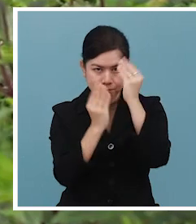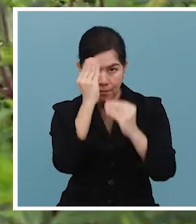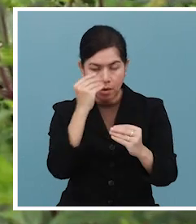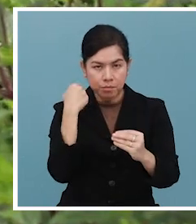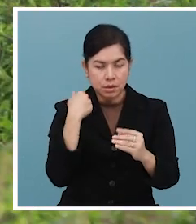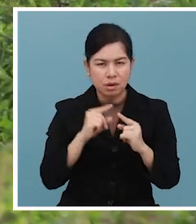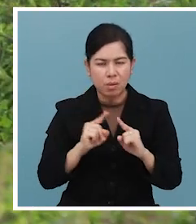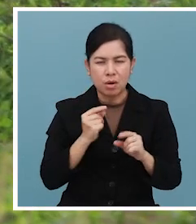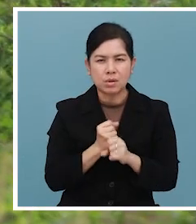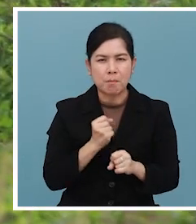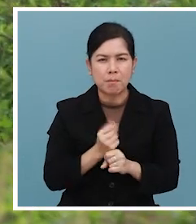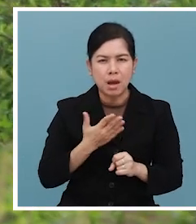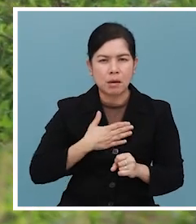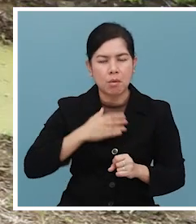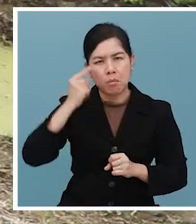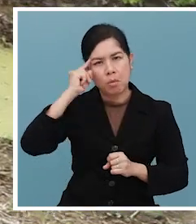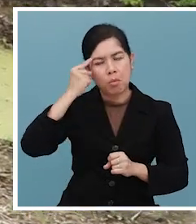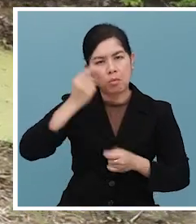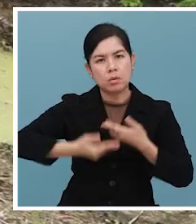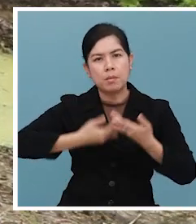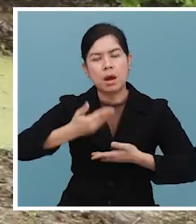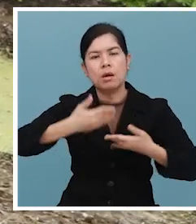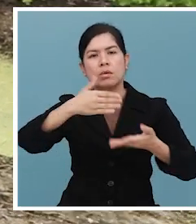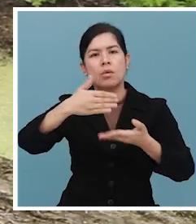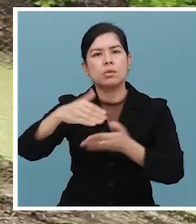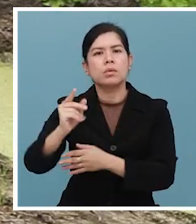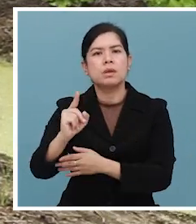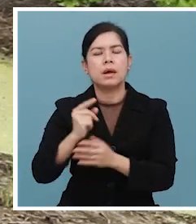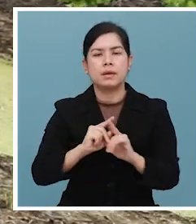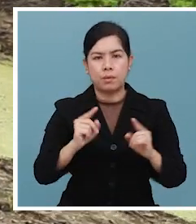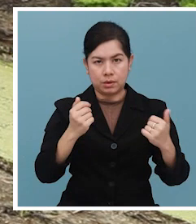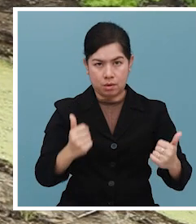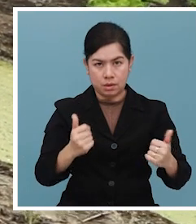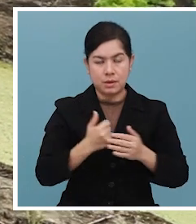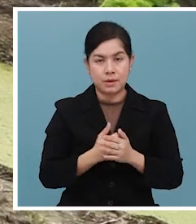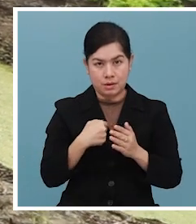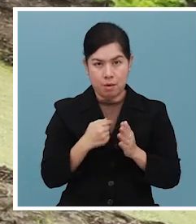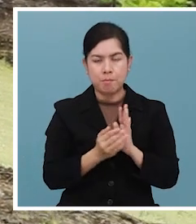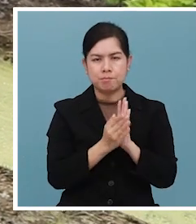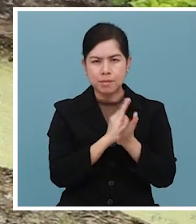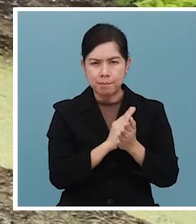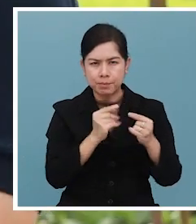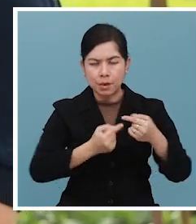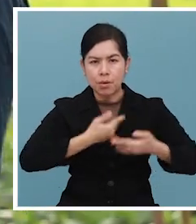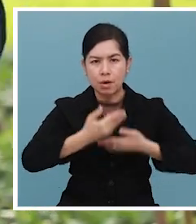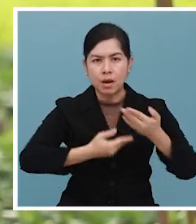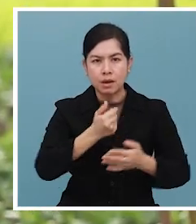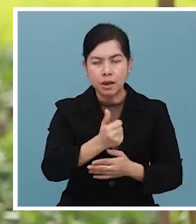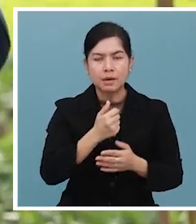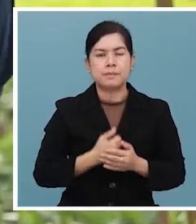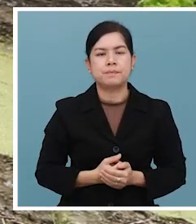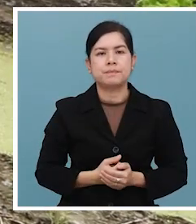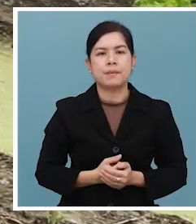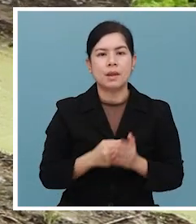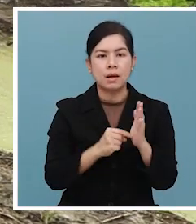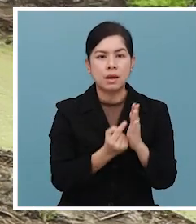แต่เราก็ยังทำไม่ได้นะเพราะว่าหนึ่งเราไม่มีตลาด พอหลังจากที่บอกว่าตอนนี้ผักเรามีคุณภาพเราทำได้แล้วต้องมีตลาด มีตลาด ตลาดอะไรที่ตามมาตอน